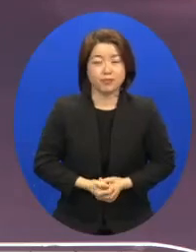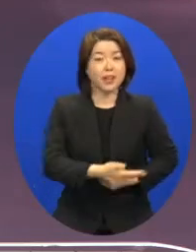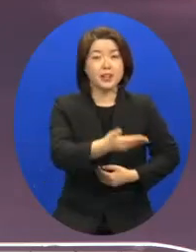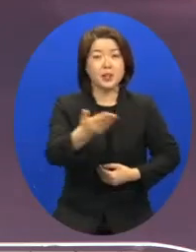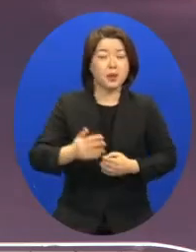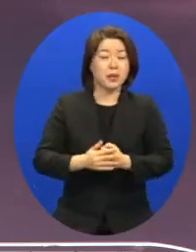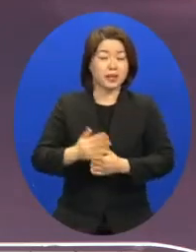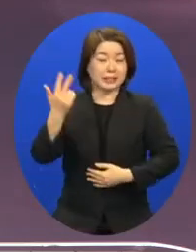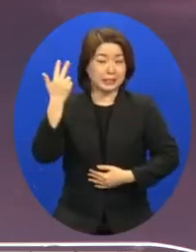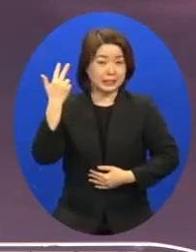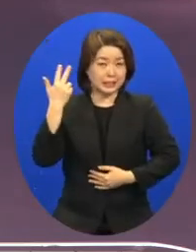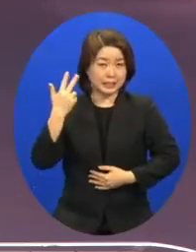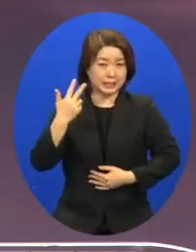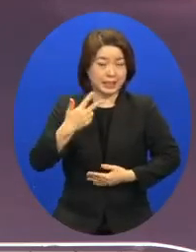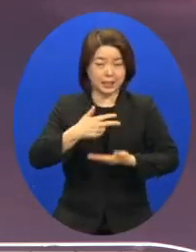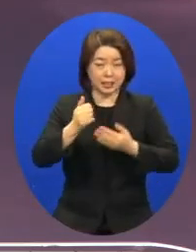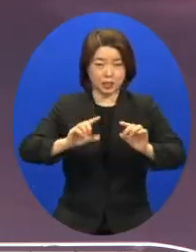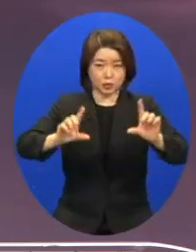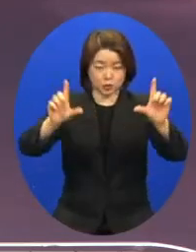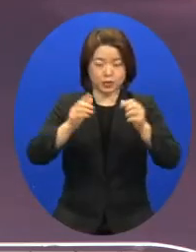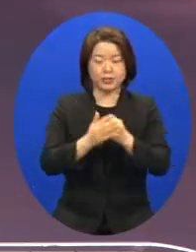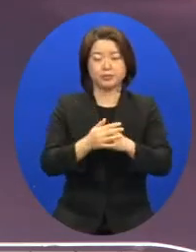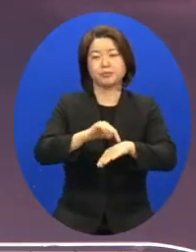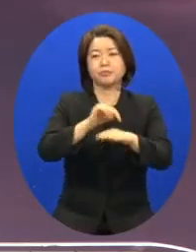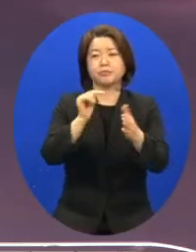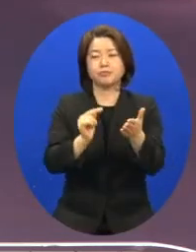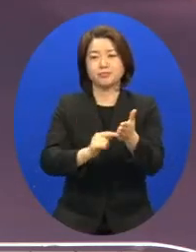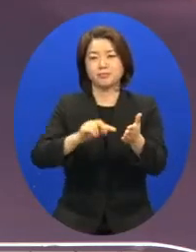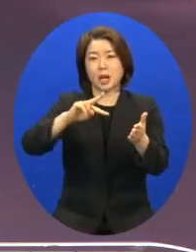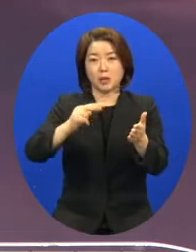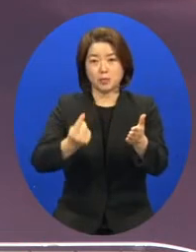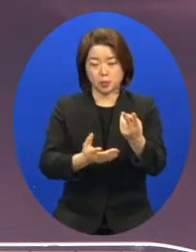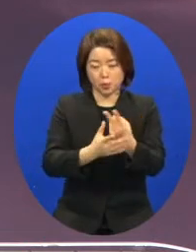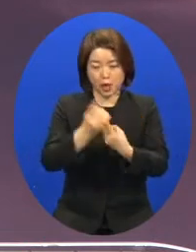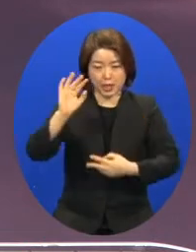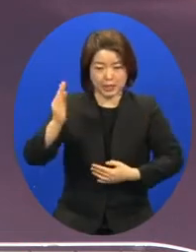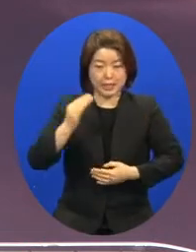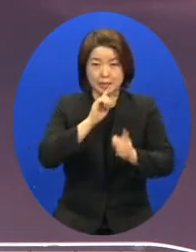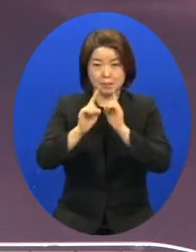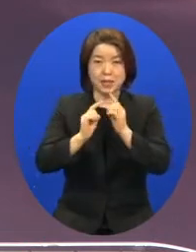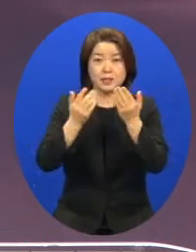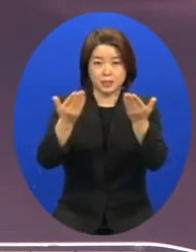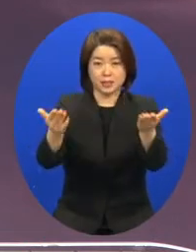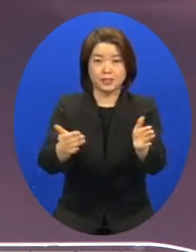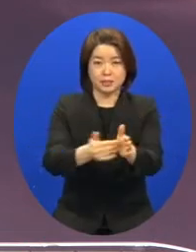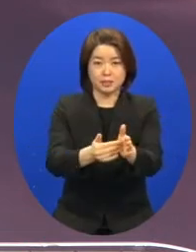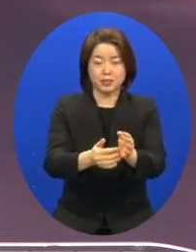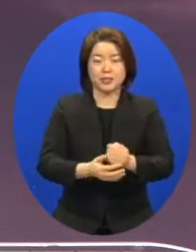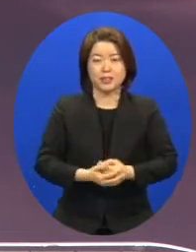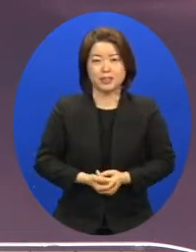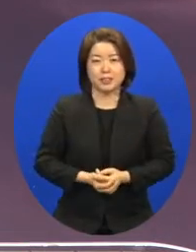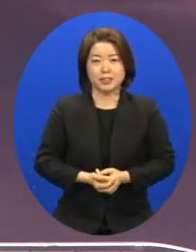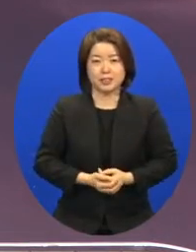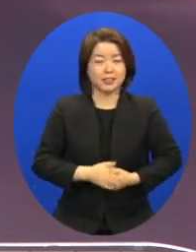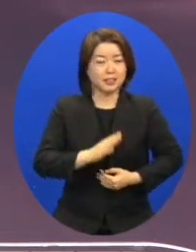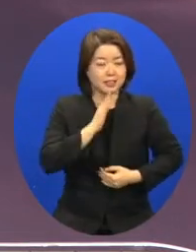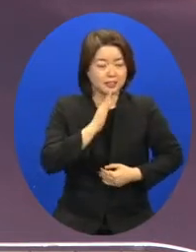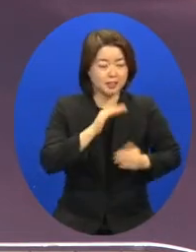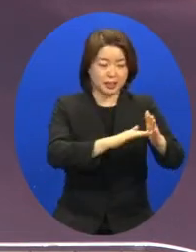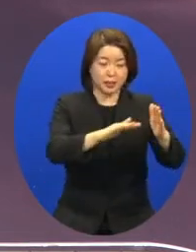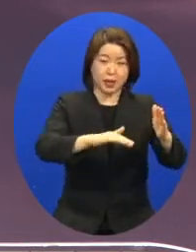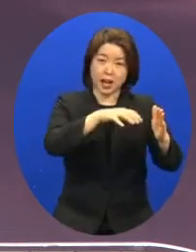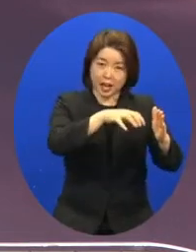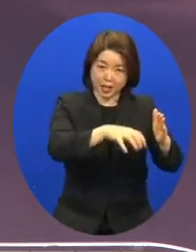여러분, 지난 주일에 마음까지도 하나 되라는 말씀을 드렸는데, 실제로 이제